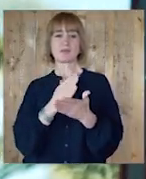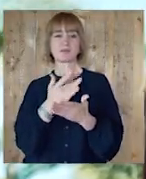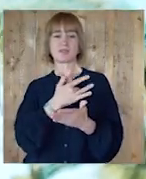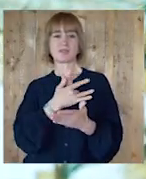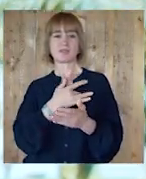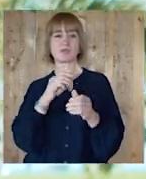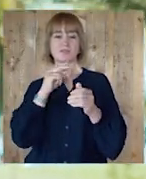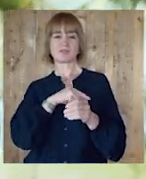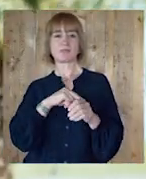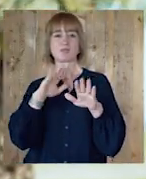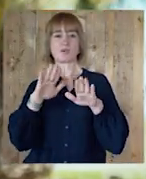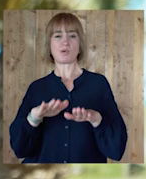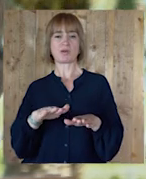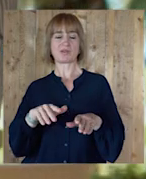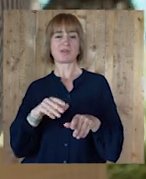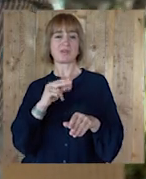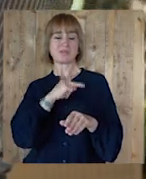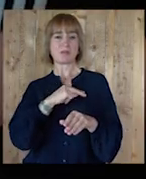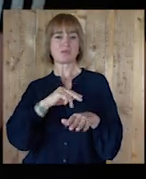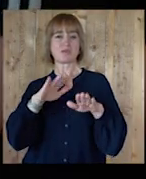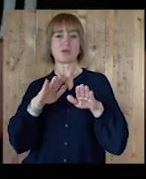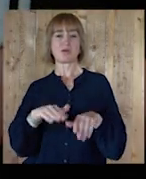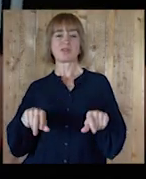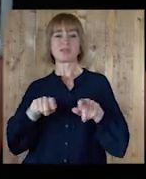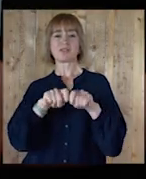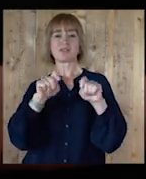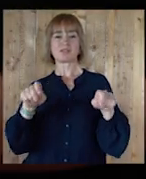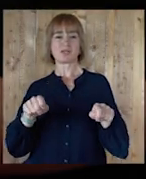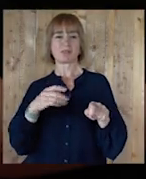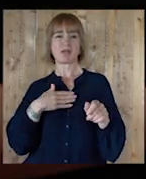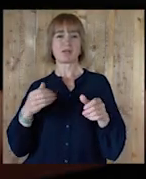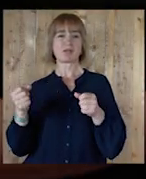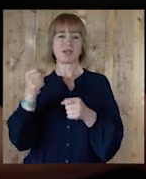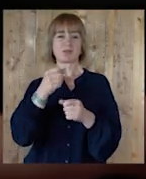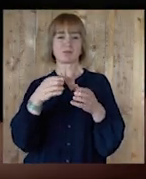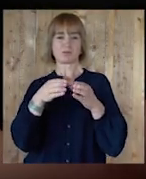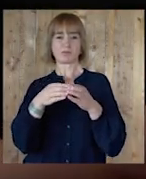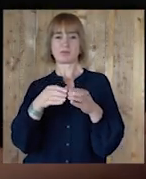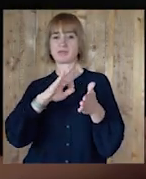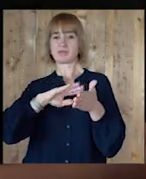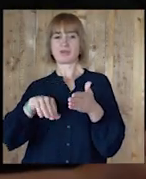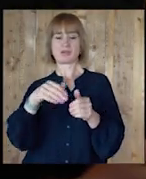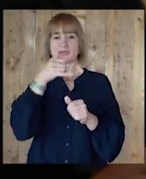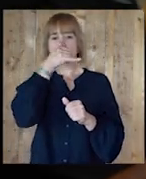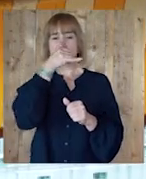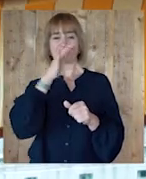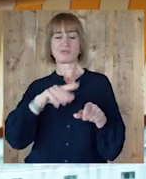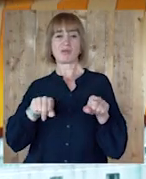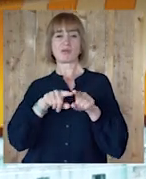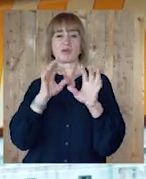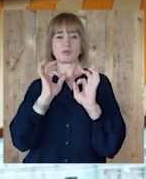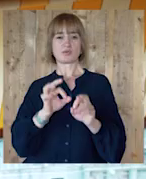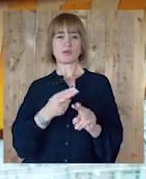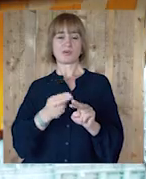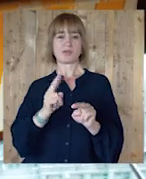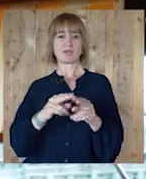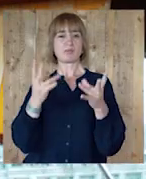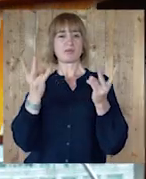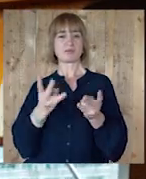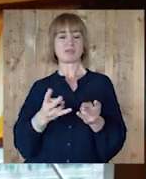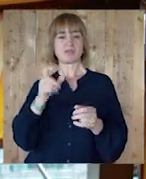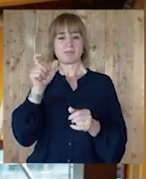ვსაუბრობთ, დასაქმების უკან გულისხმობთ ღირსეულ სამუშაო ადგილს. ღირსეული სამუშაო ადგილის შექმნა კი დამსაქმებლის ძალისხმევის